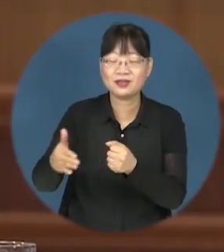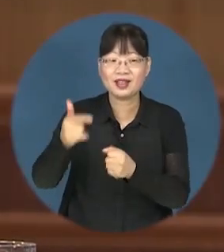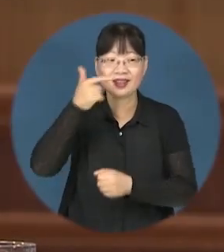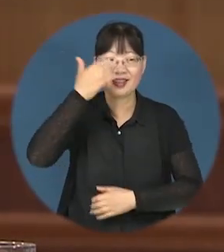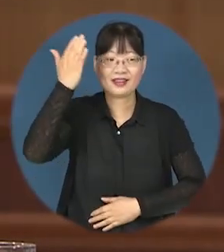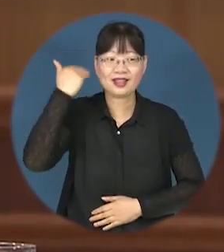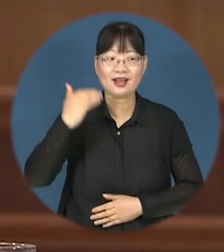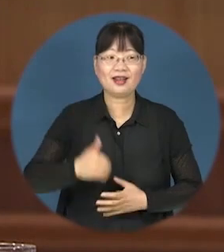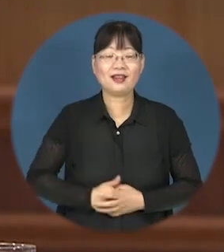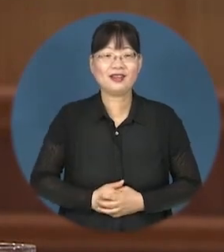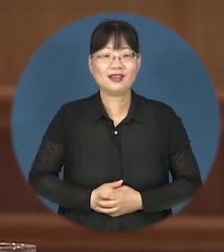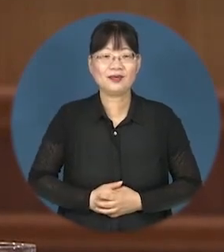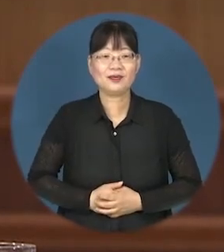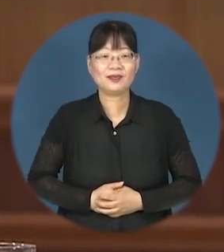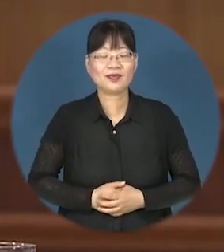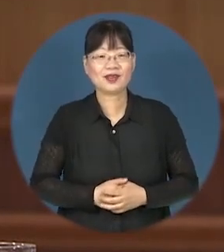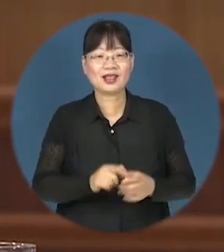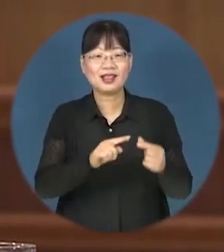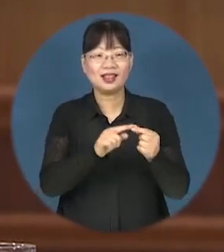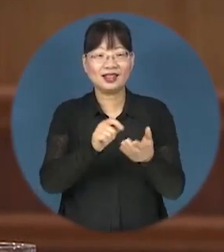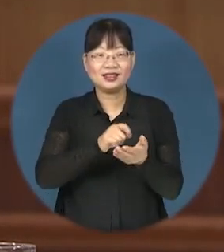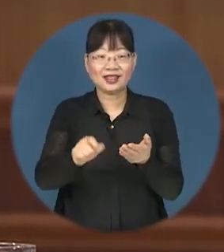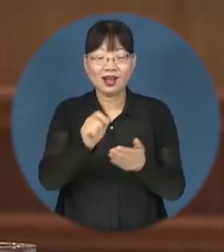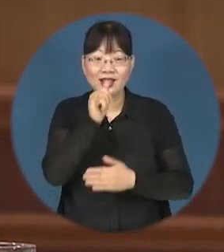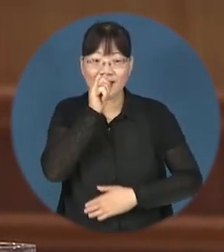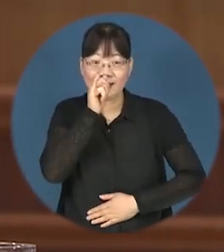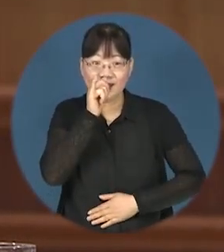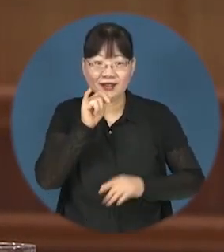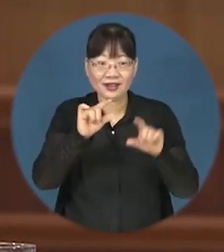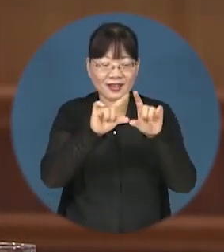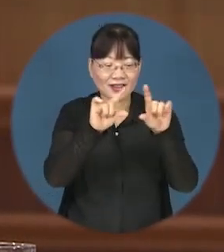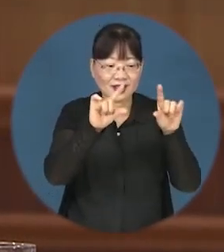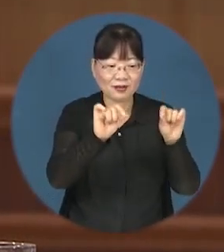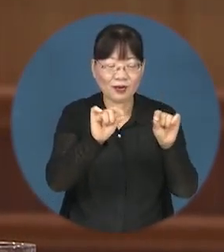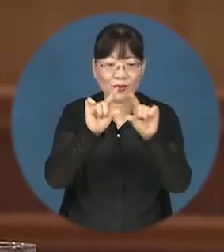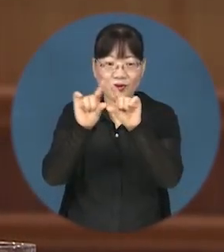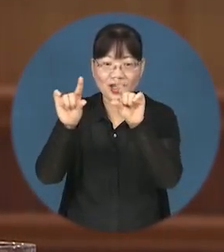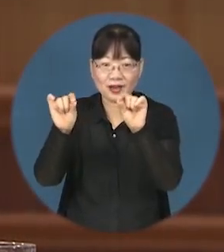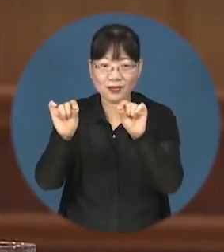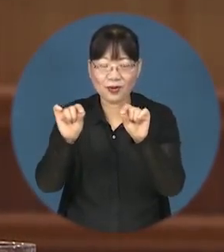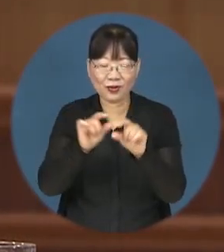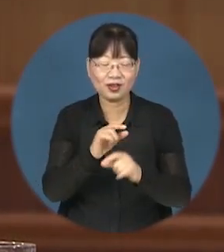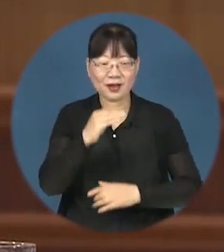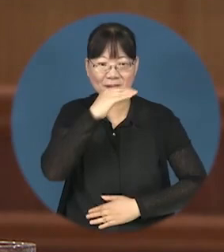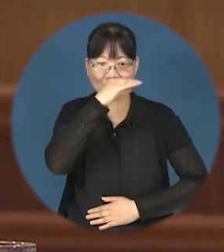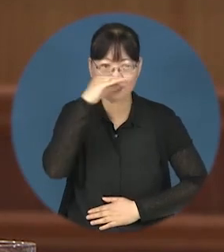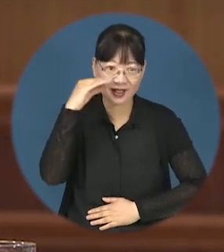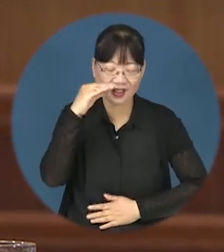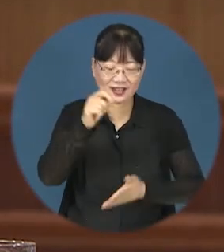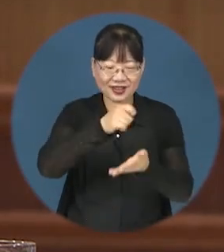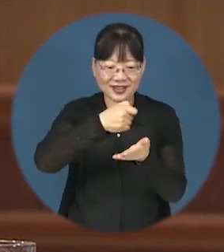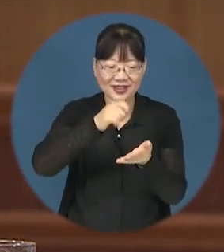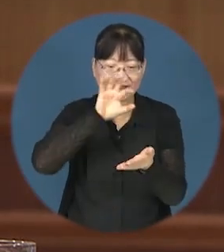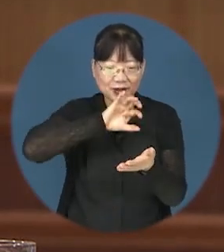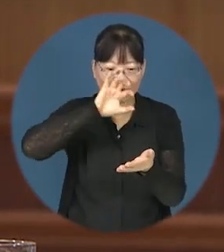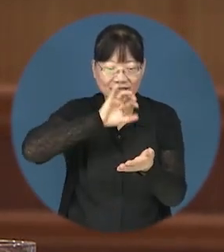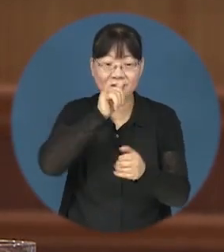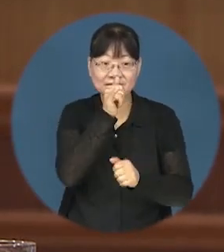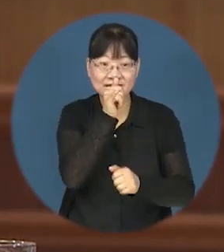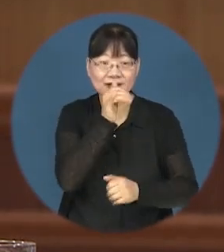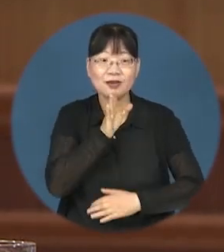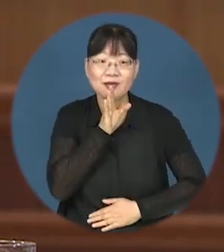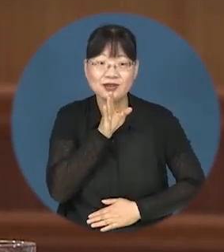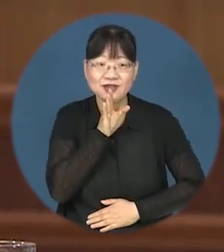옛날에는 글씨를 써도 공책에 네모칸을 딱 지워 가지고 4 만빵 탕 쓰는 연습 시키고 그랬거든